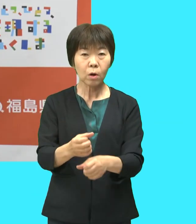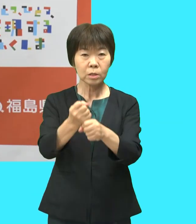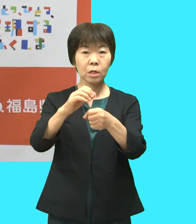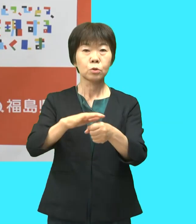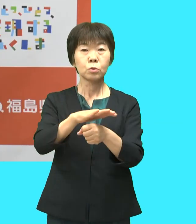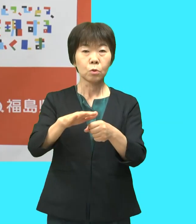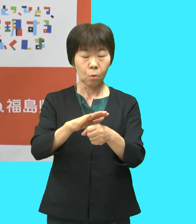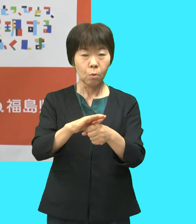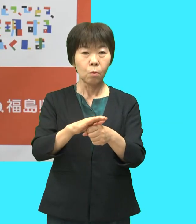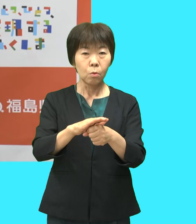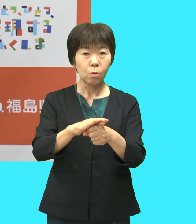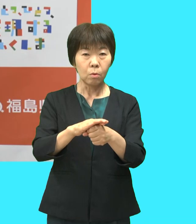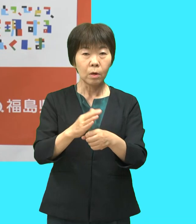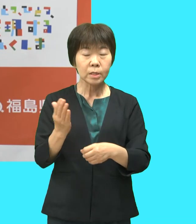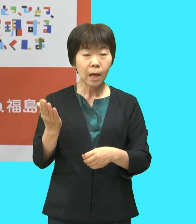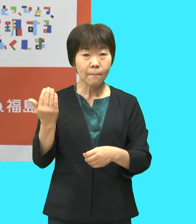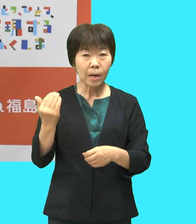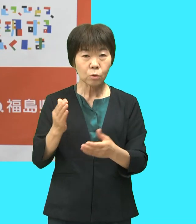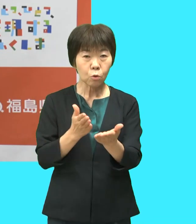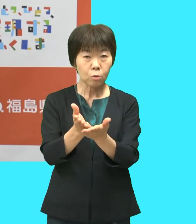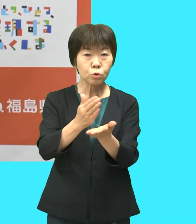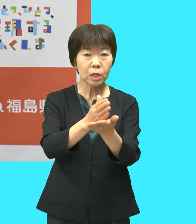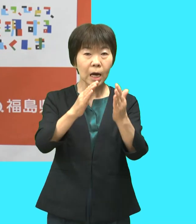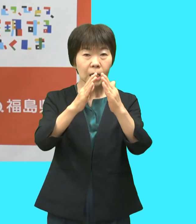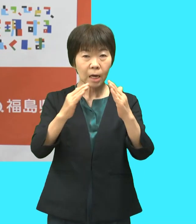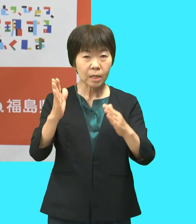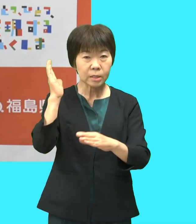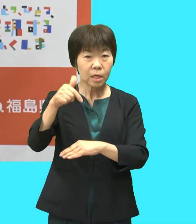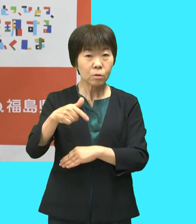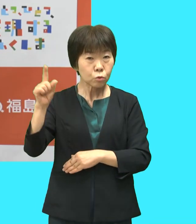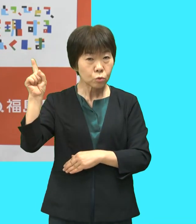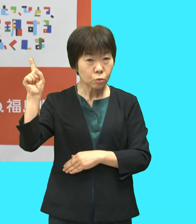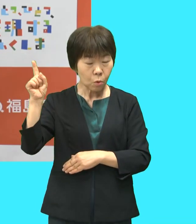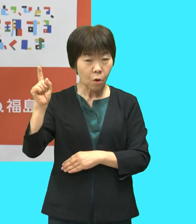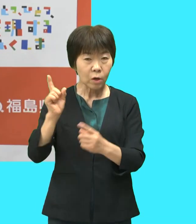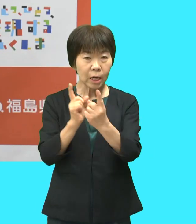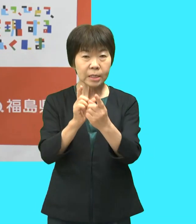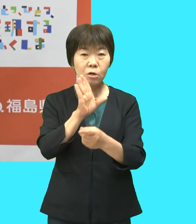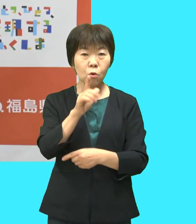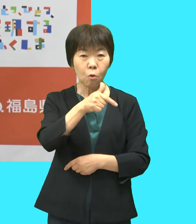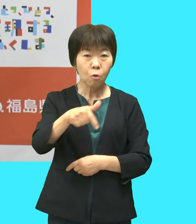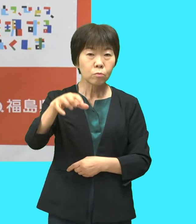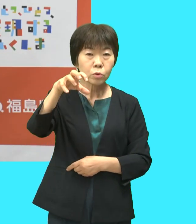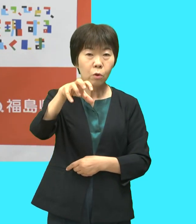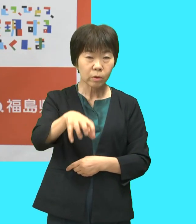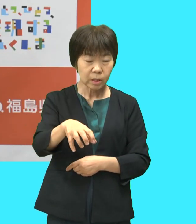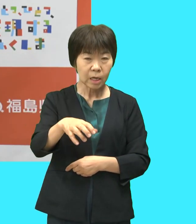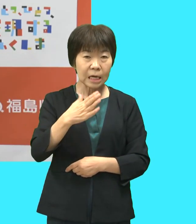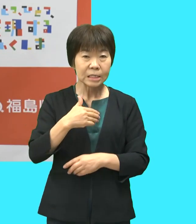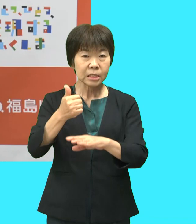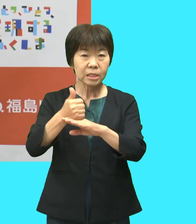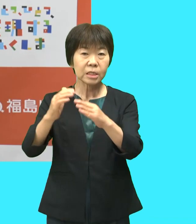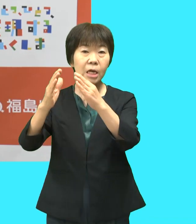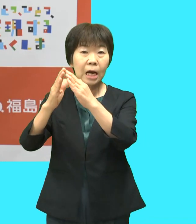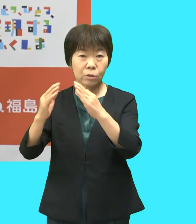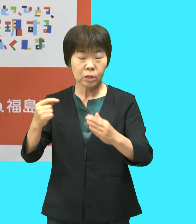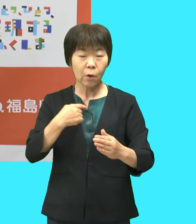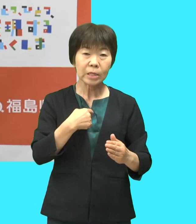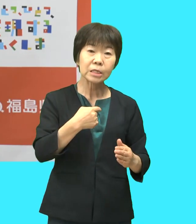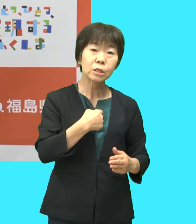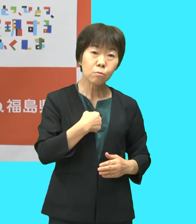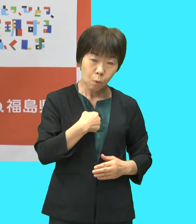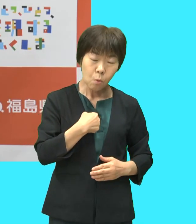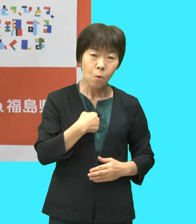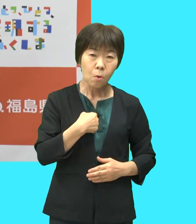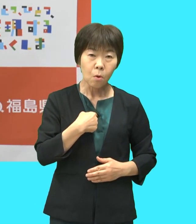です。先般の分科会あるいは政府の対策本部において知事会として、あと私自身も非